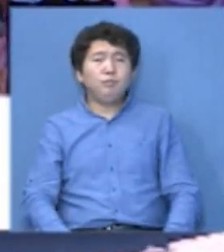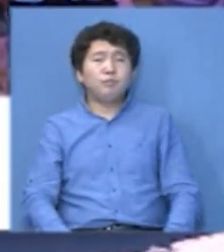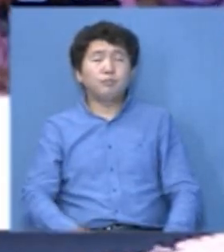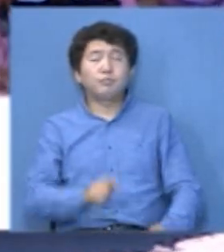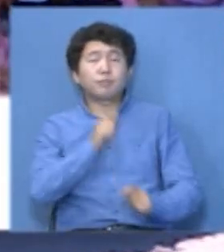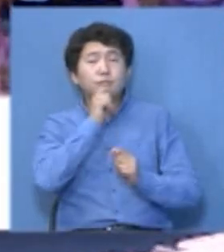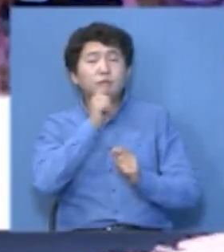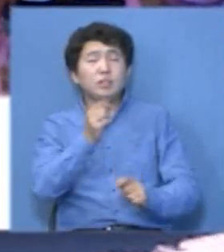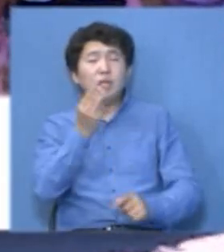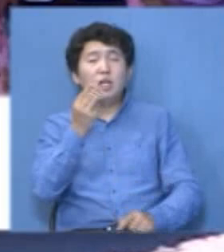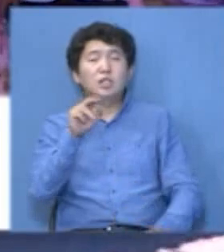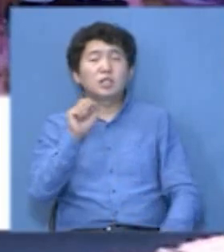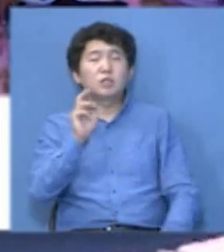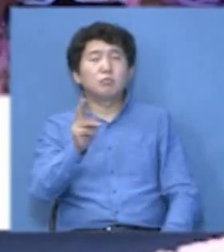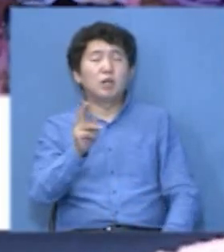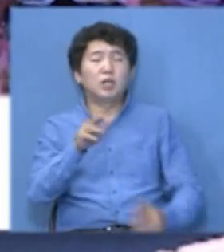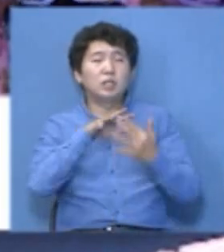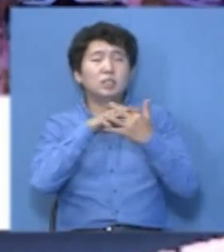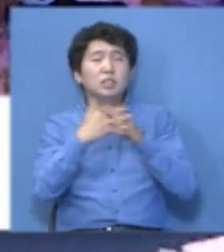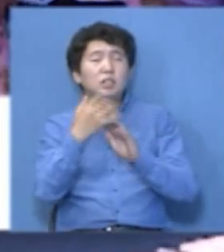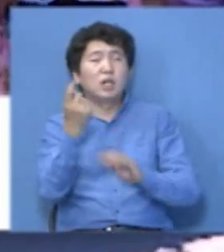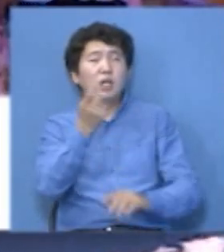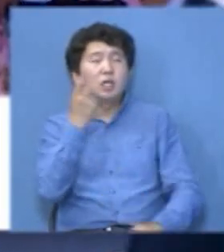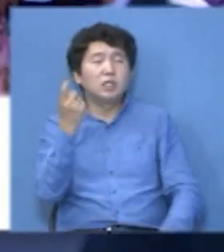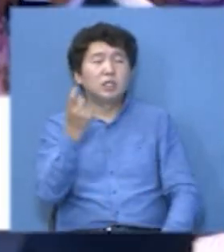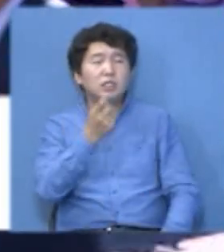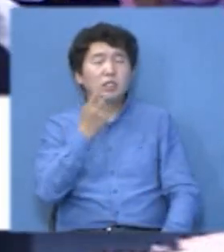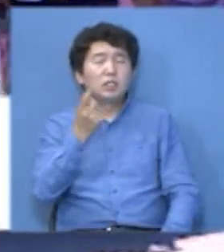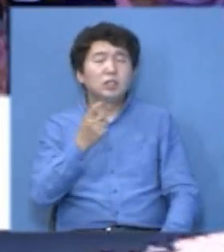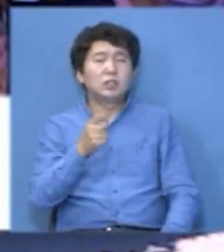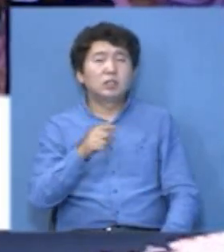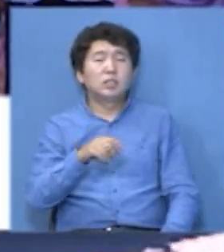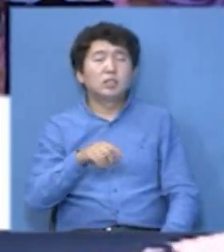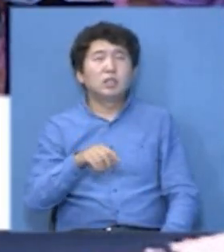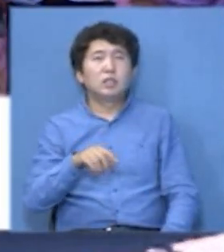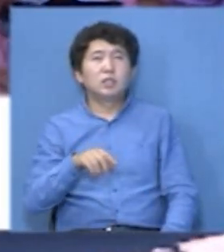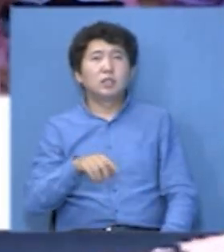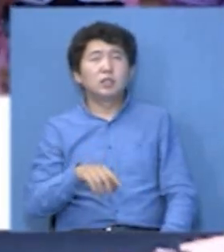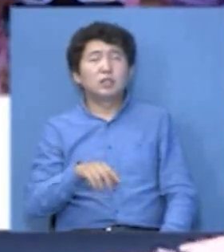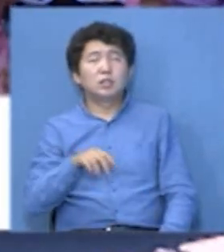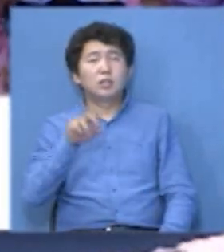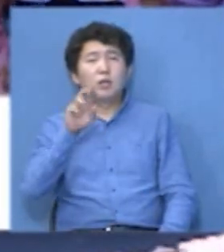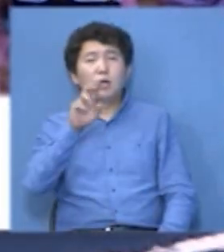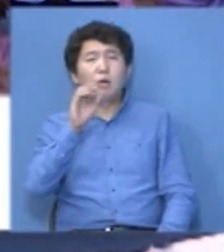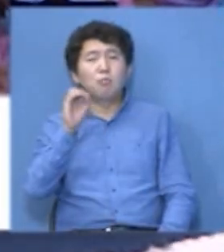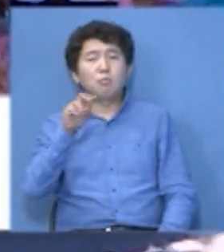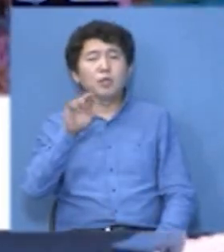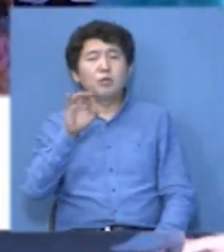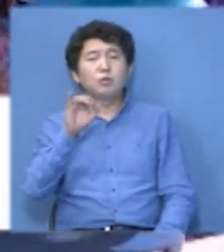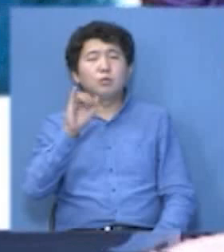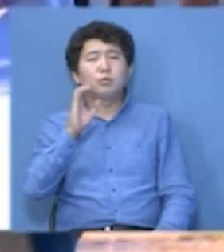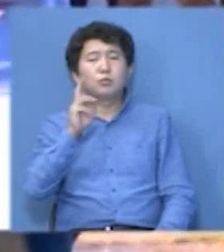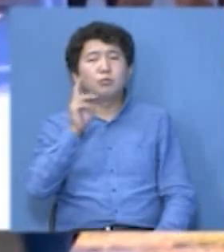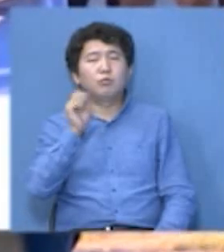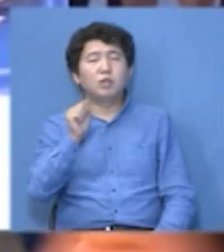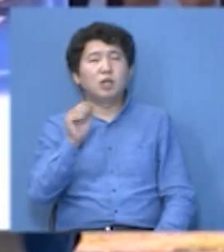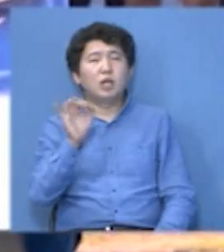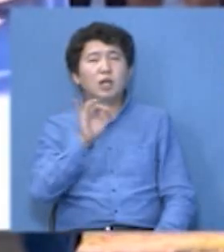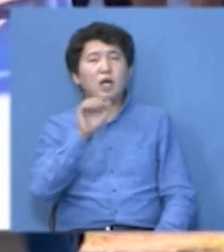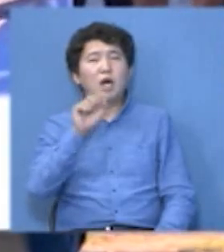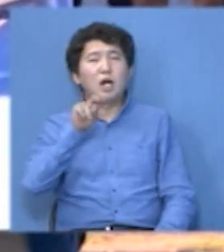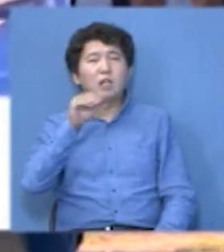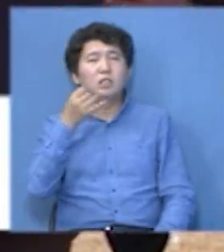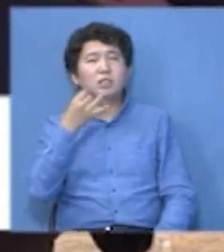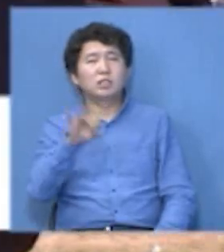в развитие сельского хозяйства и поселка Белоусовка. Глава крестьянского хозяйства Алтай. Юбилей